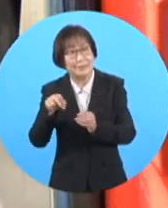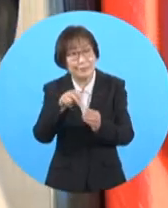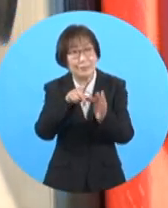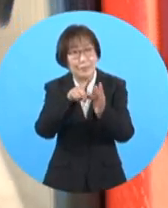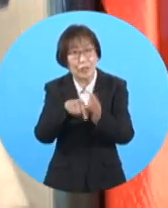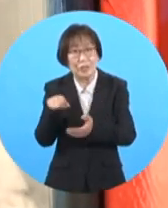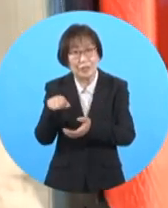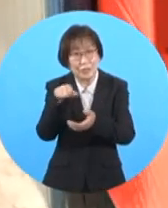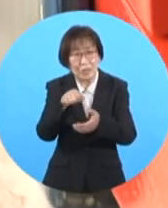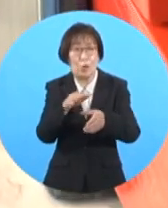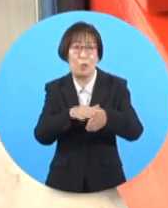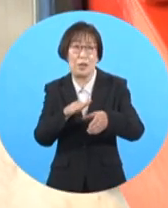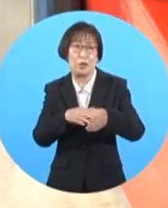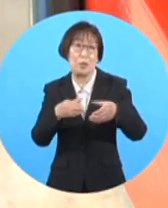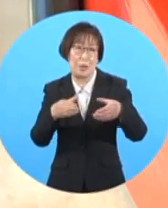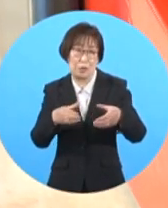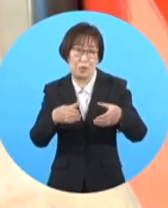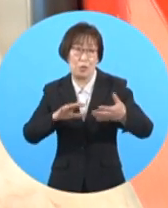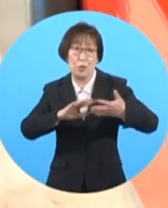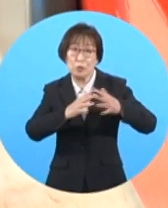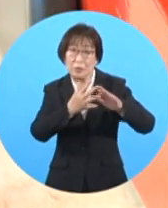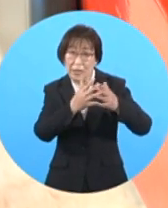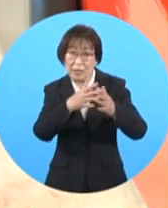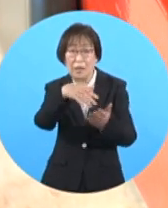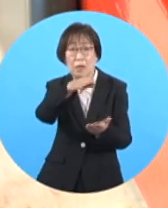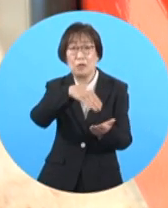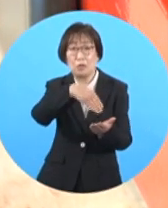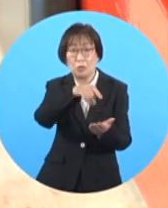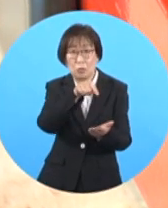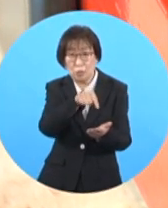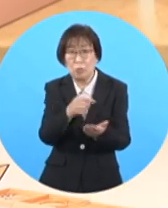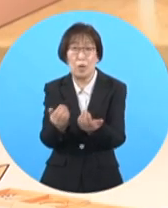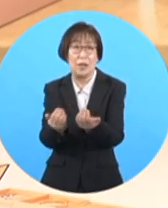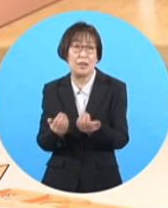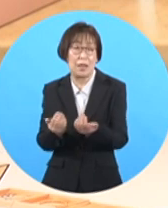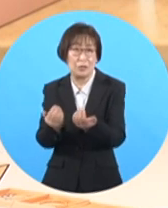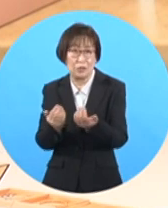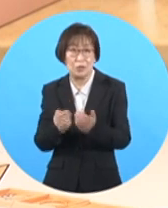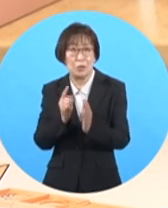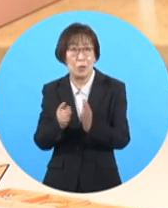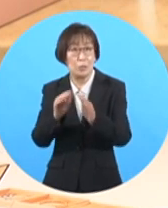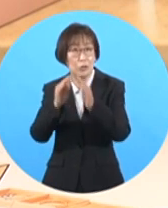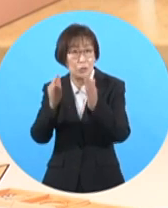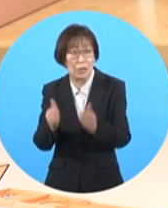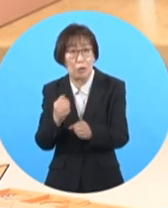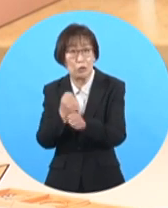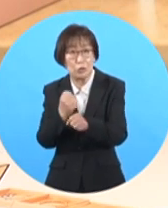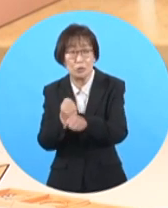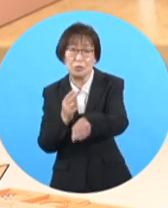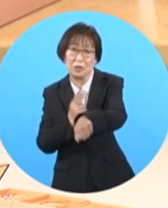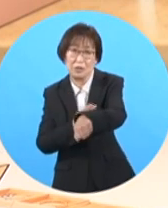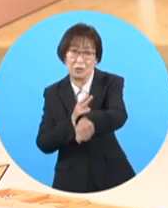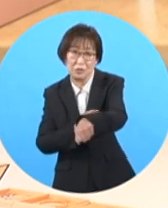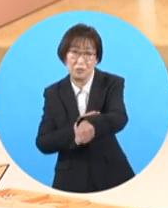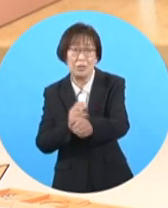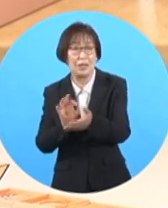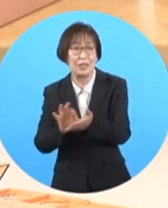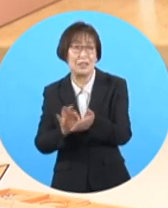箱。組み立てや塗装にはタンスや仏壇を作る木工技術が生かされています。